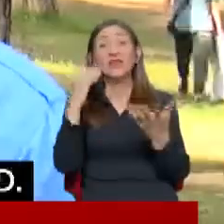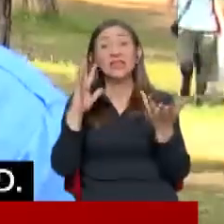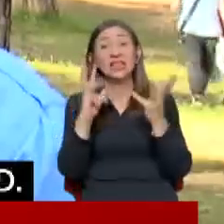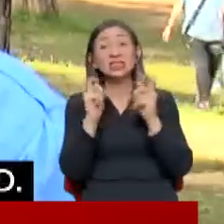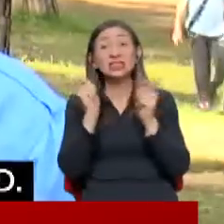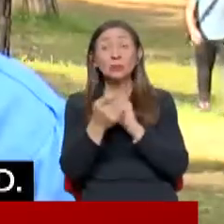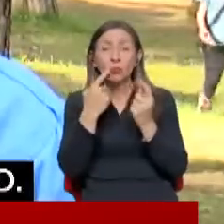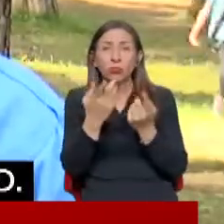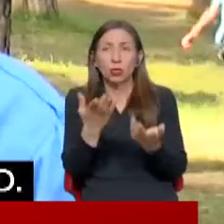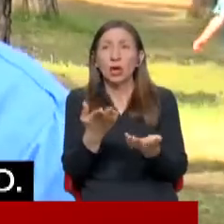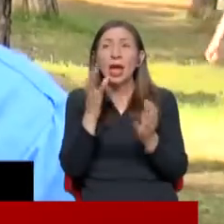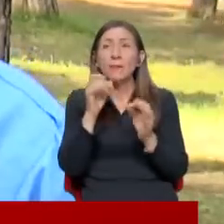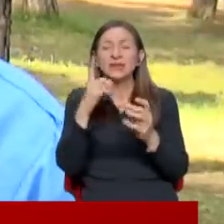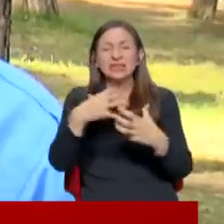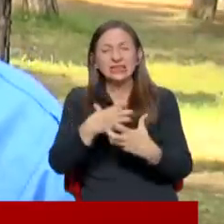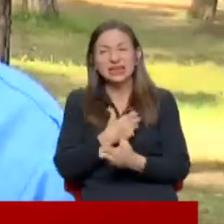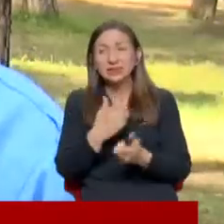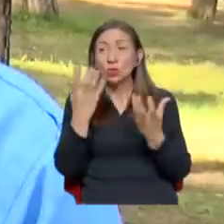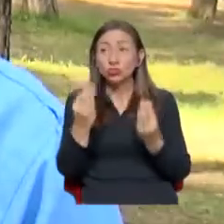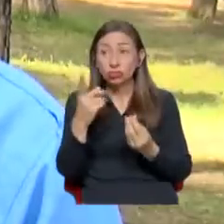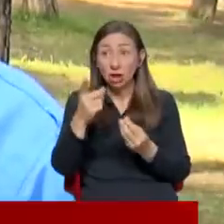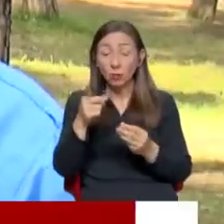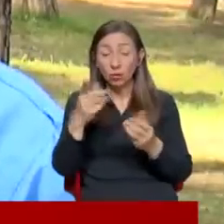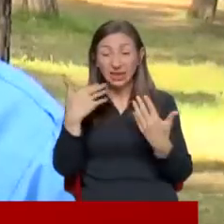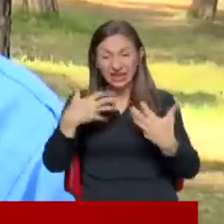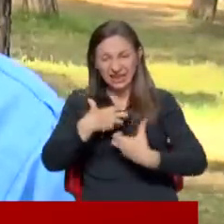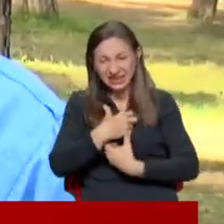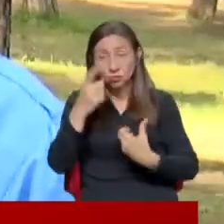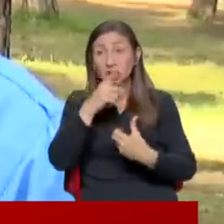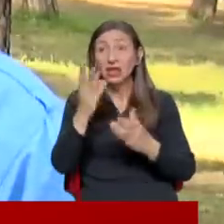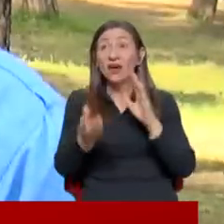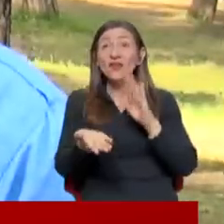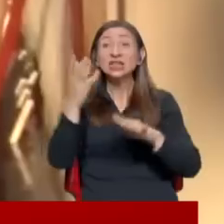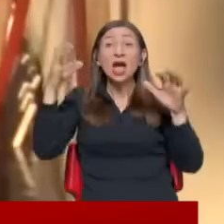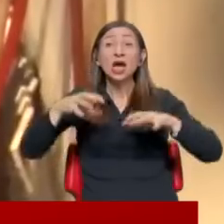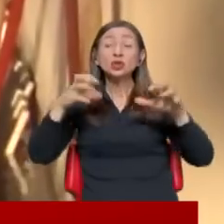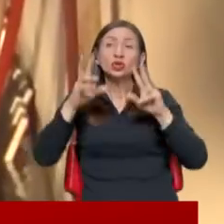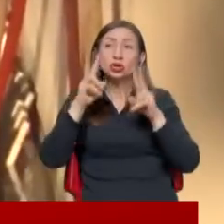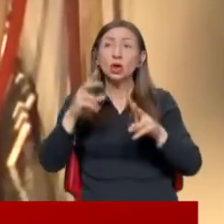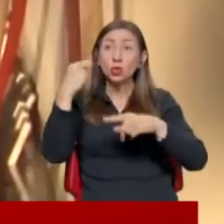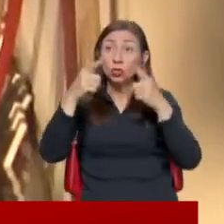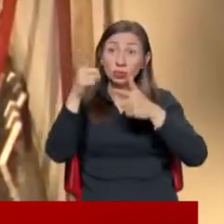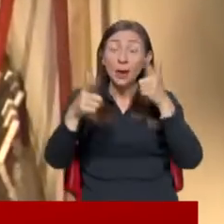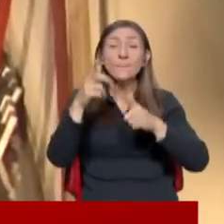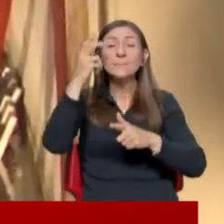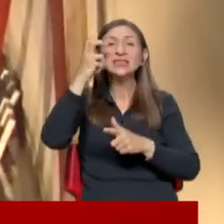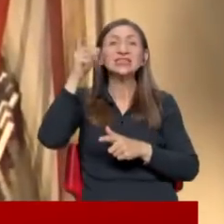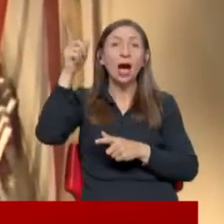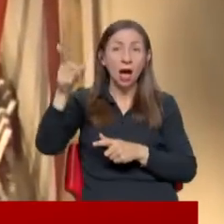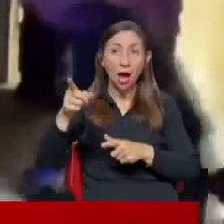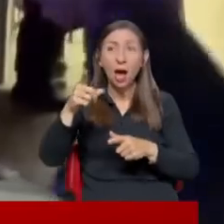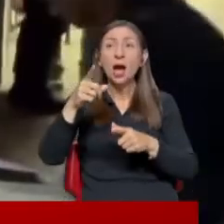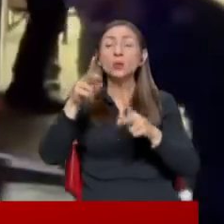değişikliği dediğimiz şey bu. Yani gittikçe bir kriz ortamına gireceğiz. Bu kriz ortamında da daha fazla yağış göreceğiz. Görüntüler Manisa